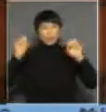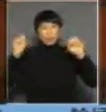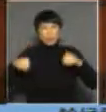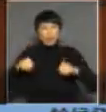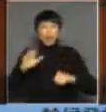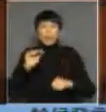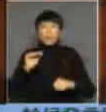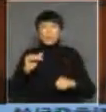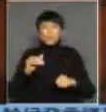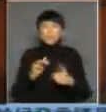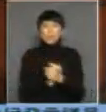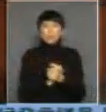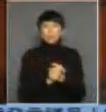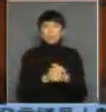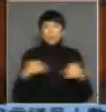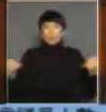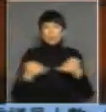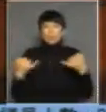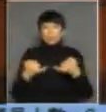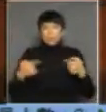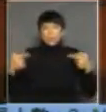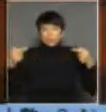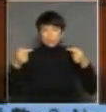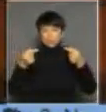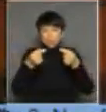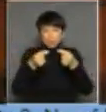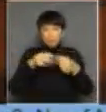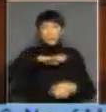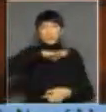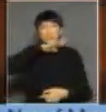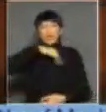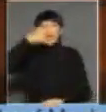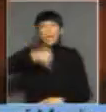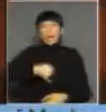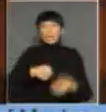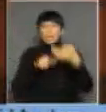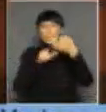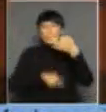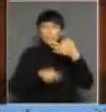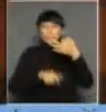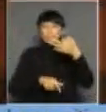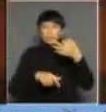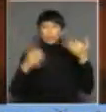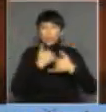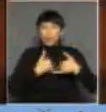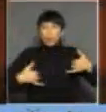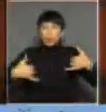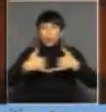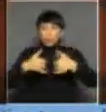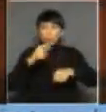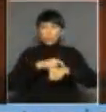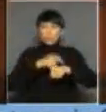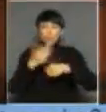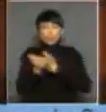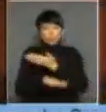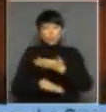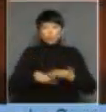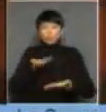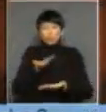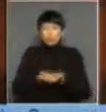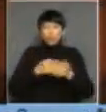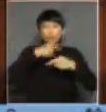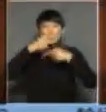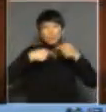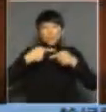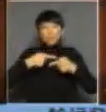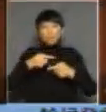咧，然後就喺三月份下個會議再提翻出嚟咧，係咪真係一定要一意孤行？